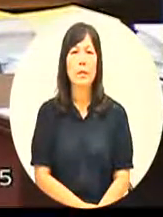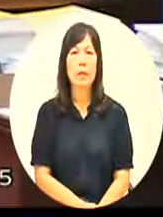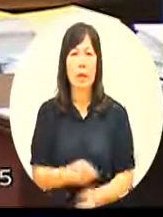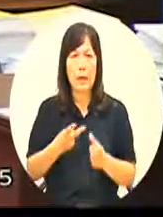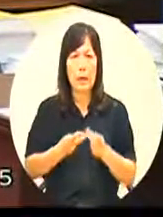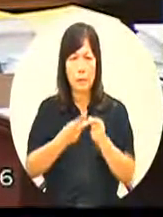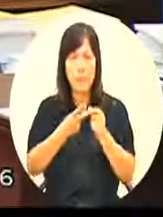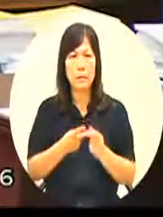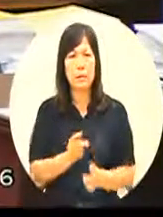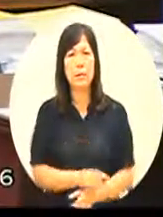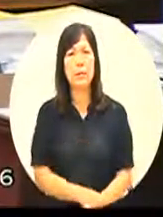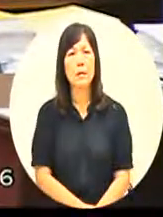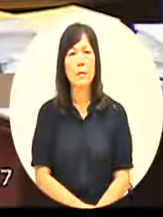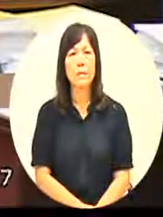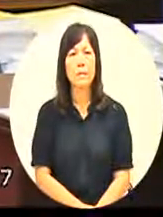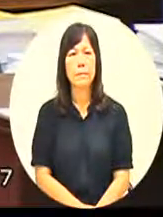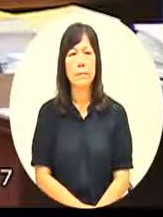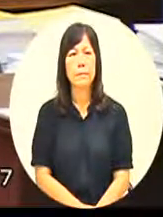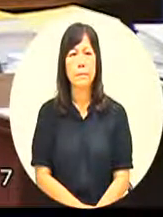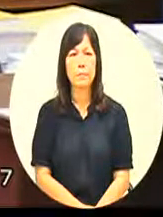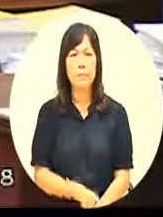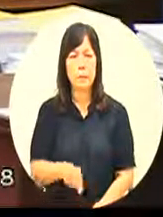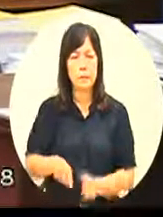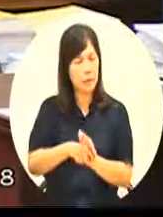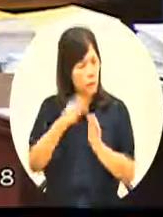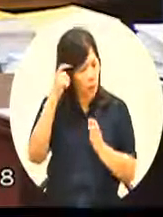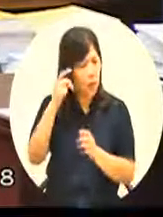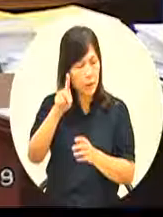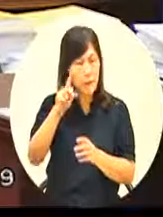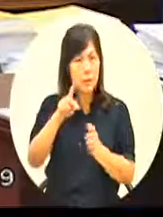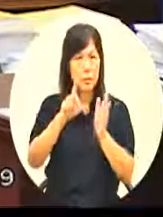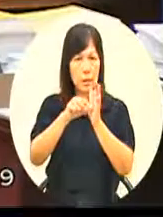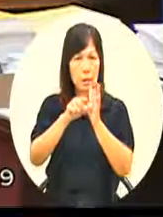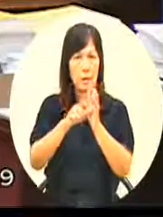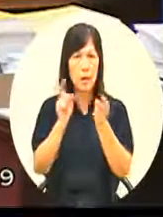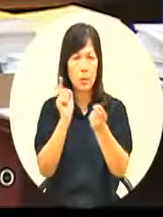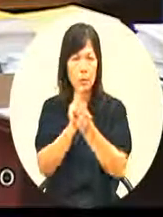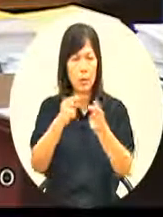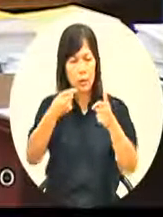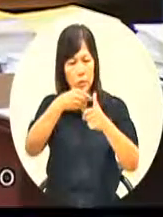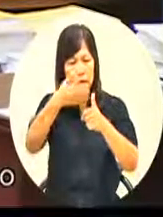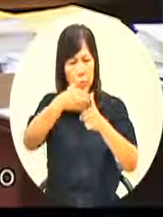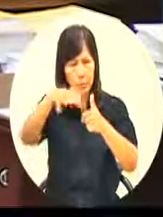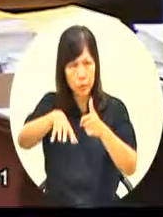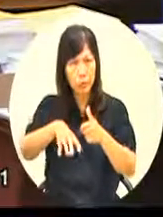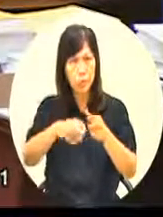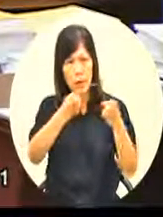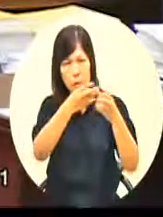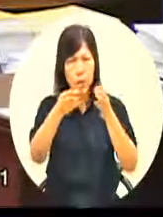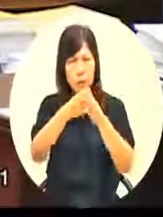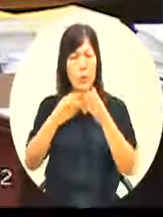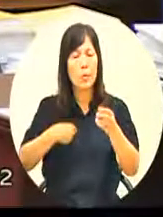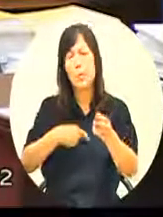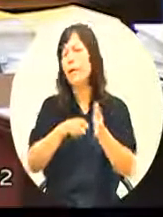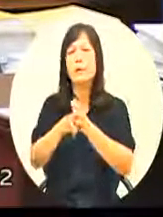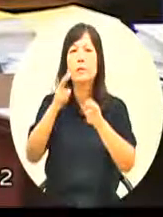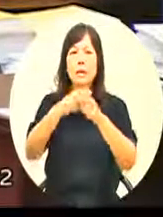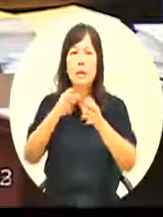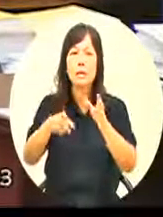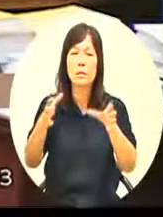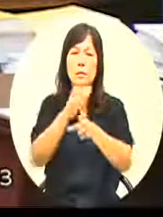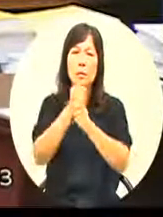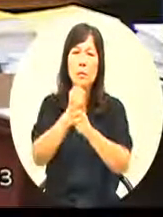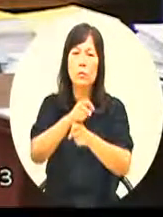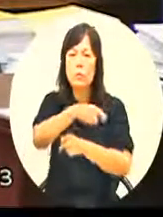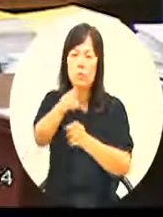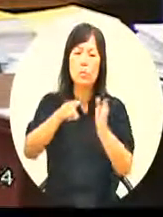实在这边，其实我想利用这个时间跟教育局来探究。我一直都相信教育局的同仁非